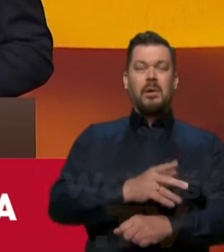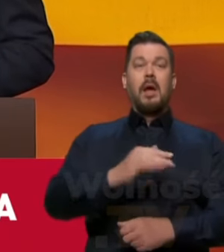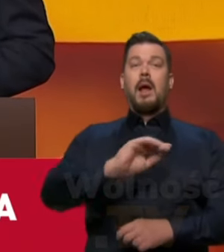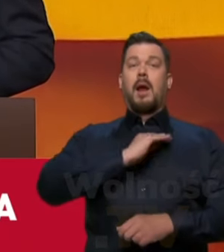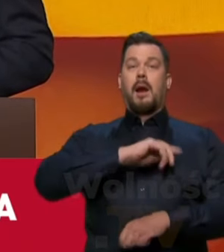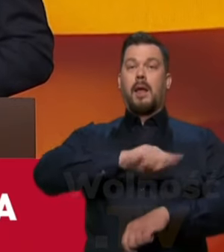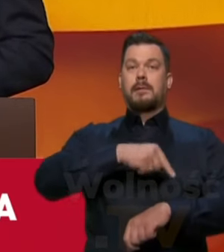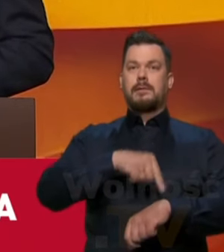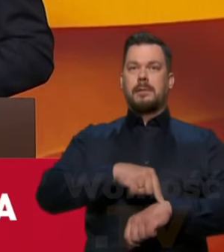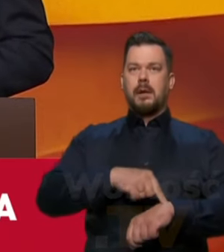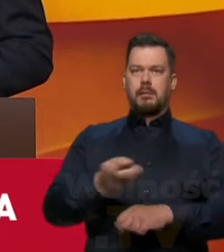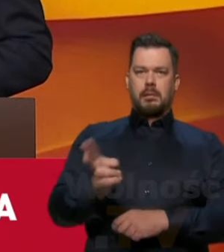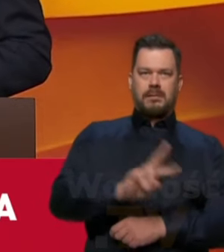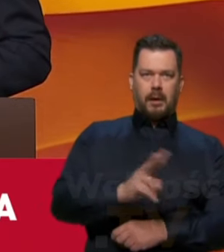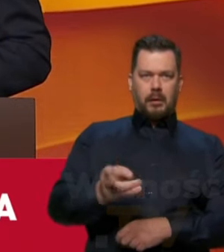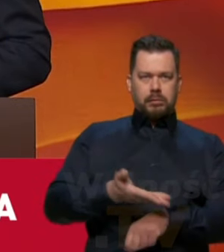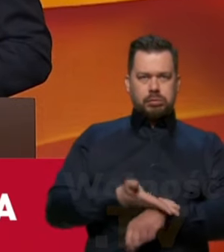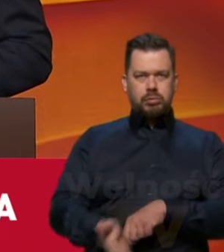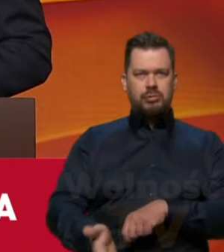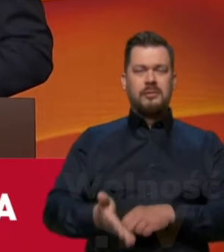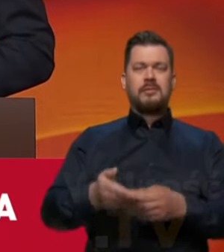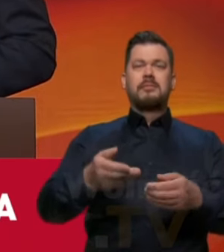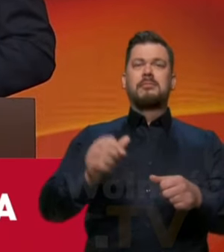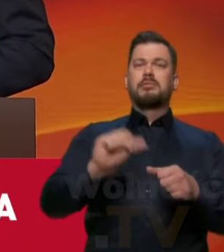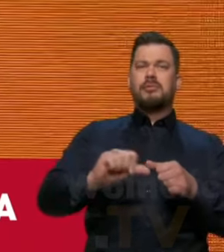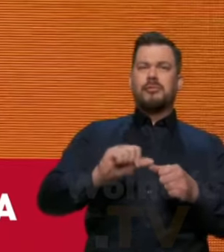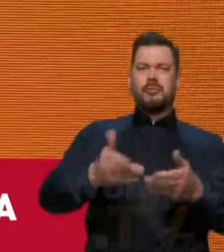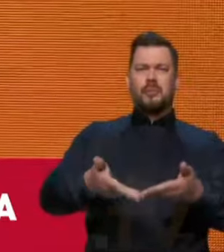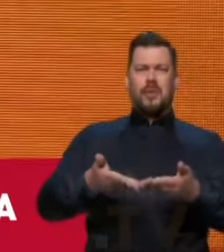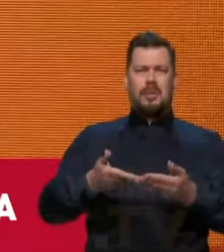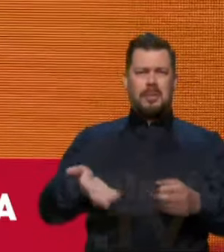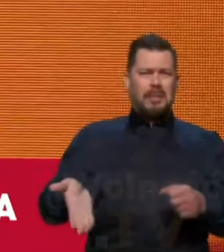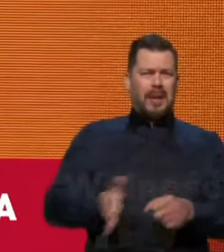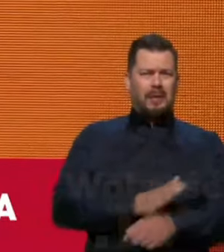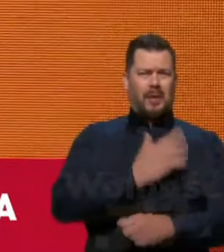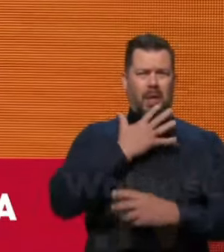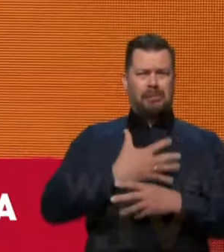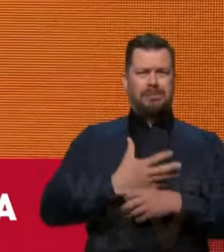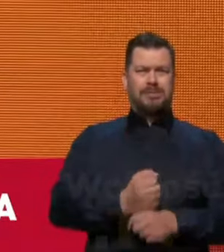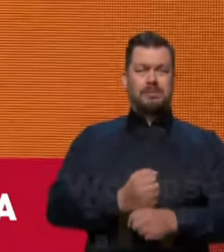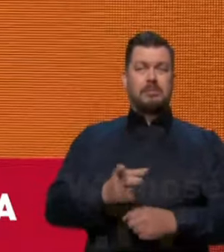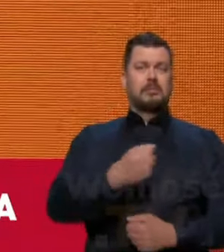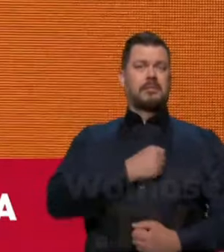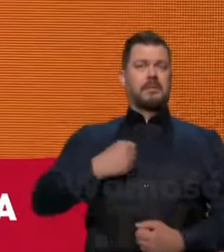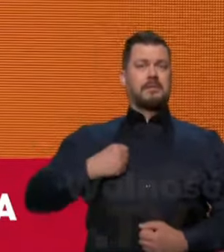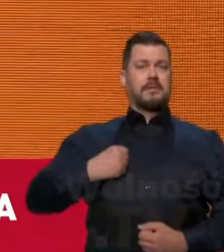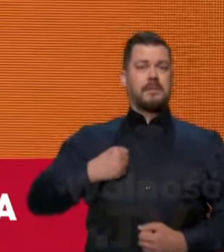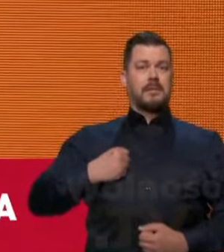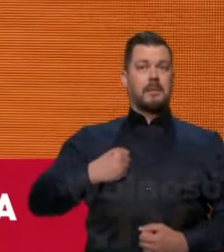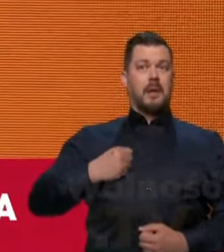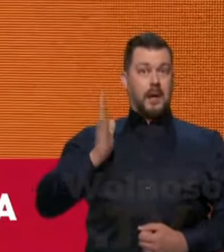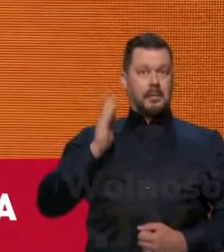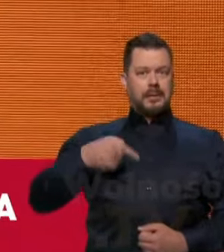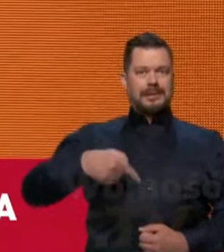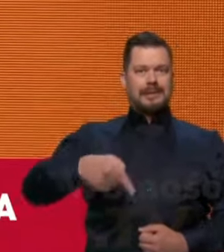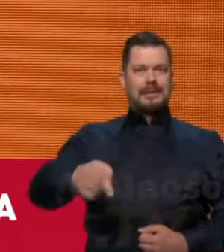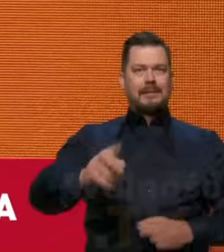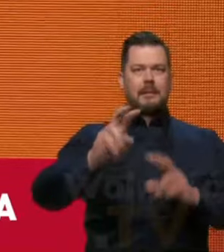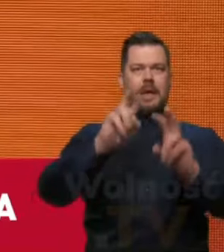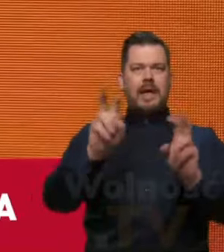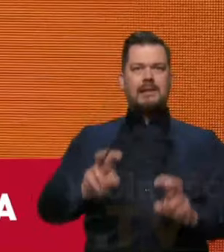brak miejsc w wielu żłobkach i przedszkolach. To krajobraz aktualnej sytuacji w stolicy, a przed nami nadciągający